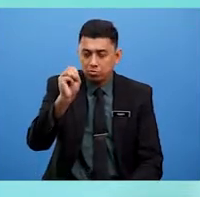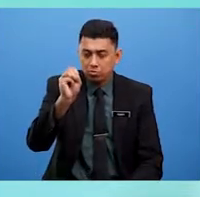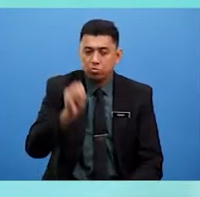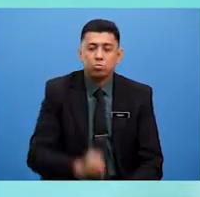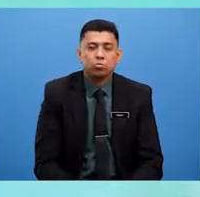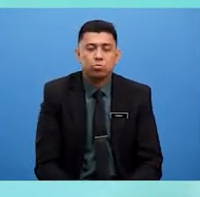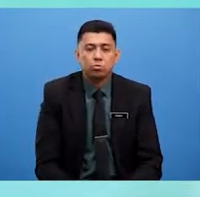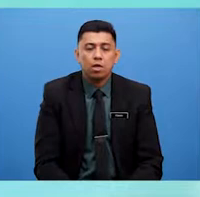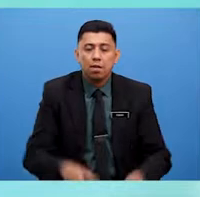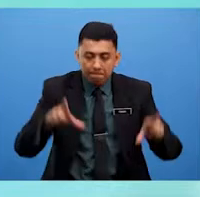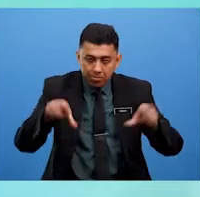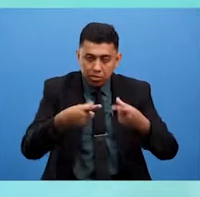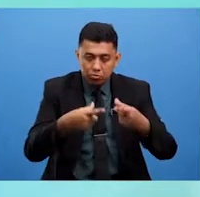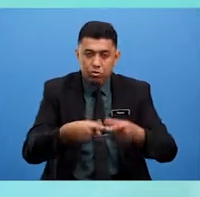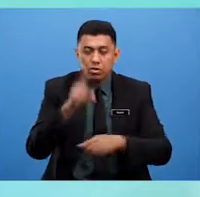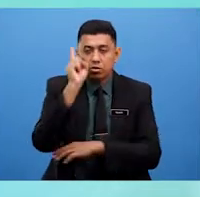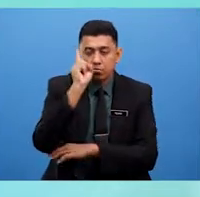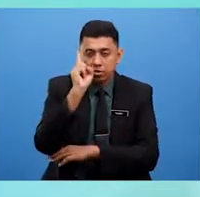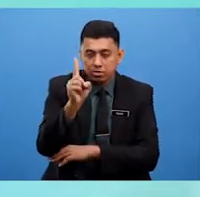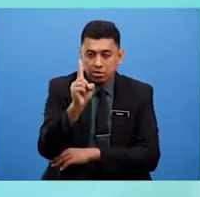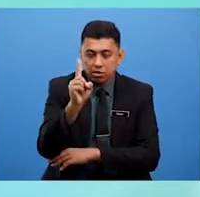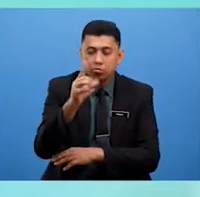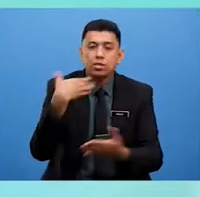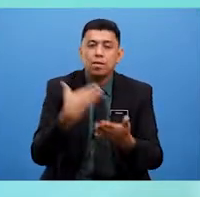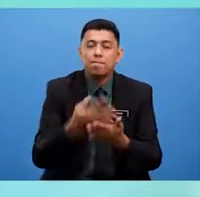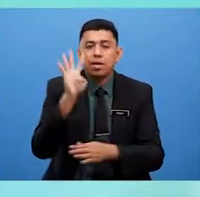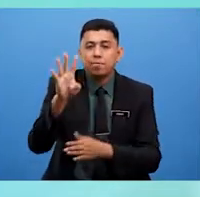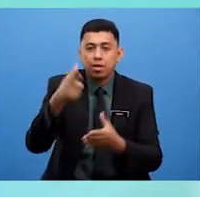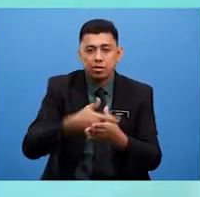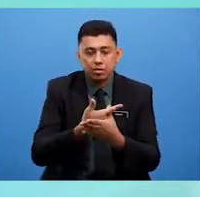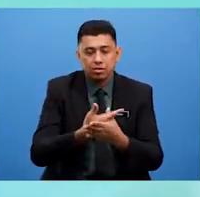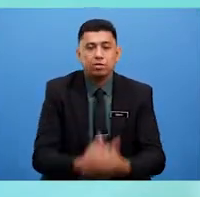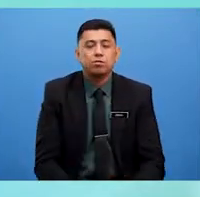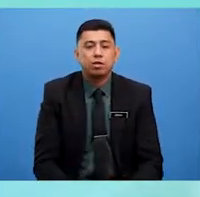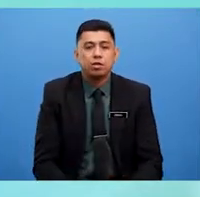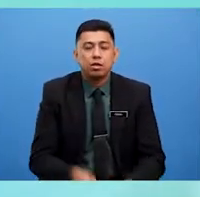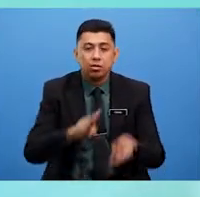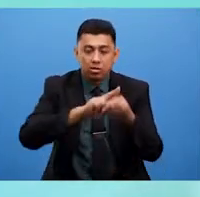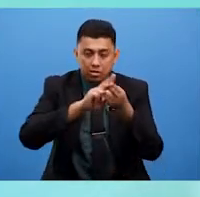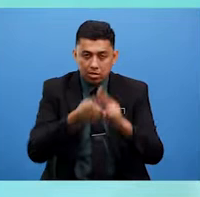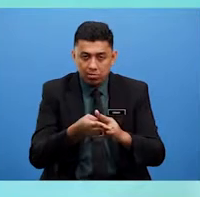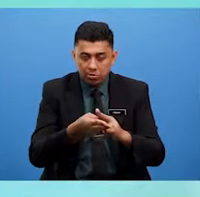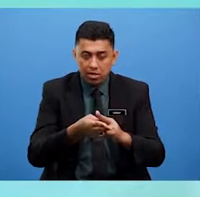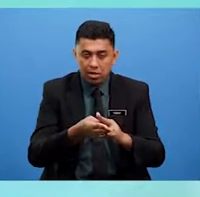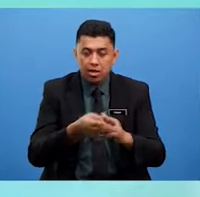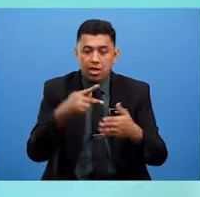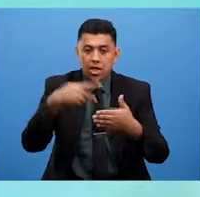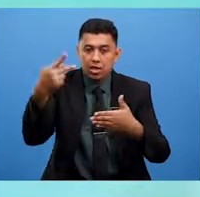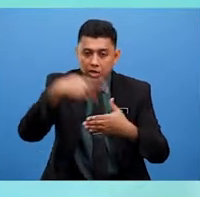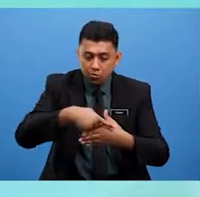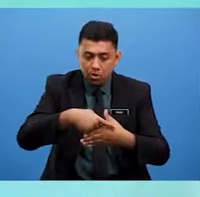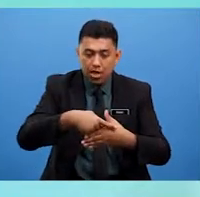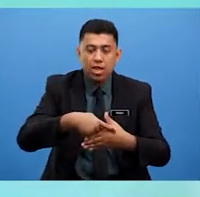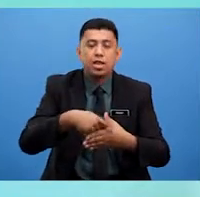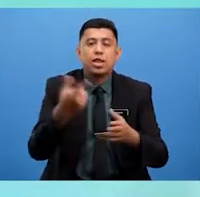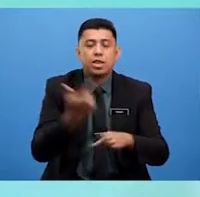meso pula biasanya berlaku selama 1 hingga 4 bulan. Pada kitaran ini, perubahan kandungan latihan akan nampak